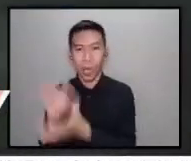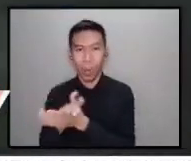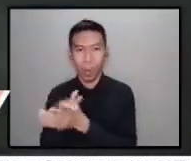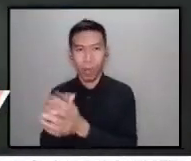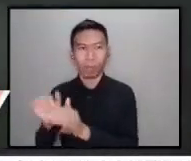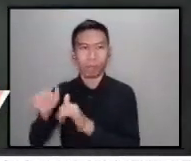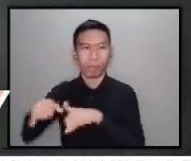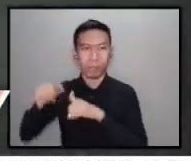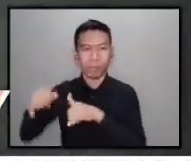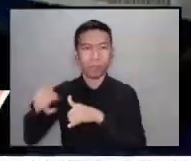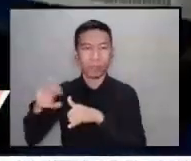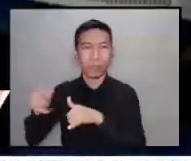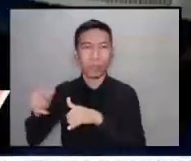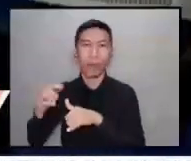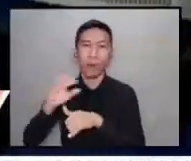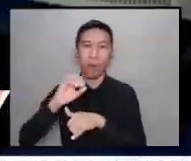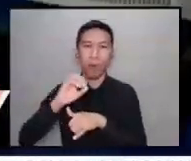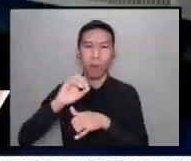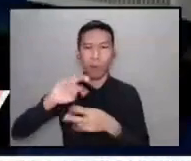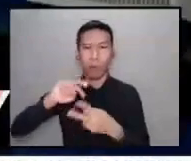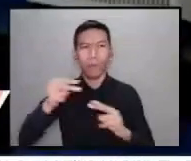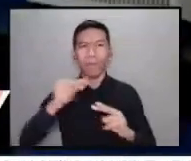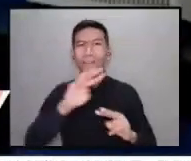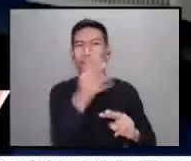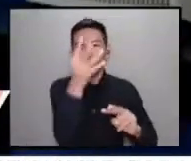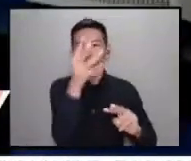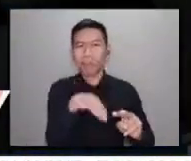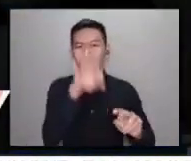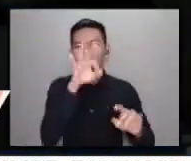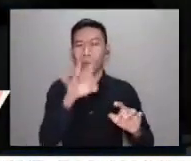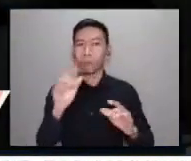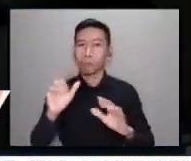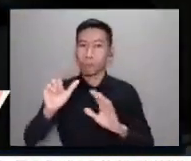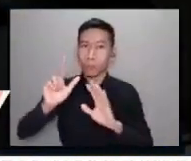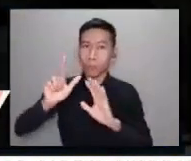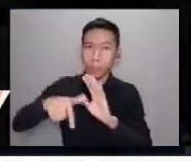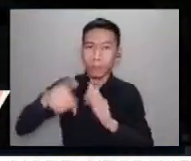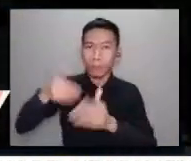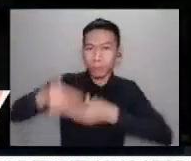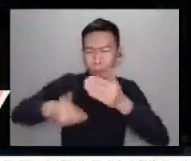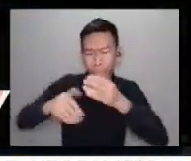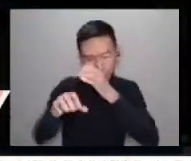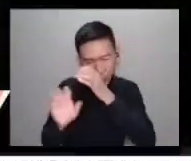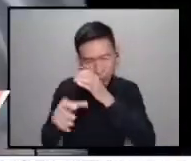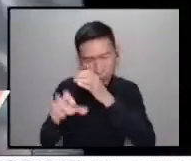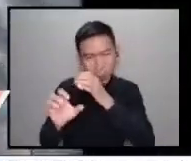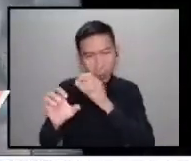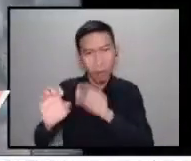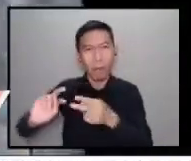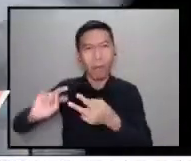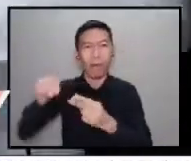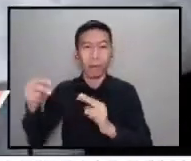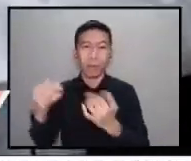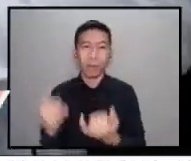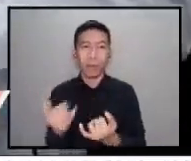4 at nakatakdang sumailalim sa genome sequencing. Parehong asymptomatic sa ngayon ang mag-asawa.